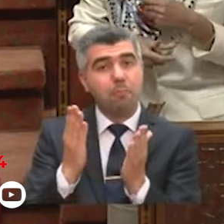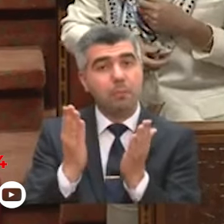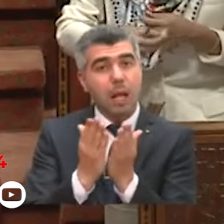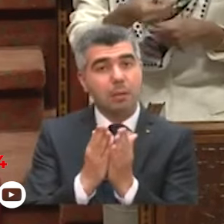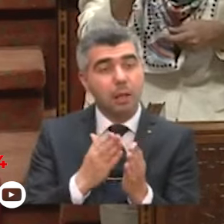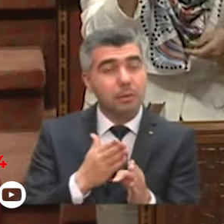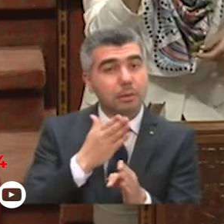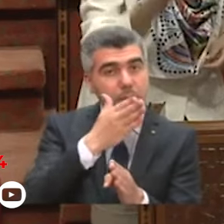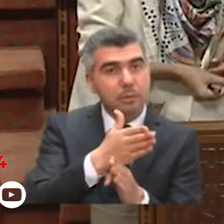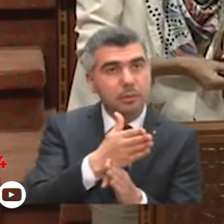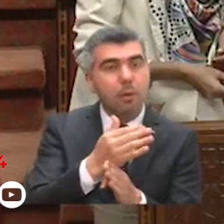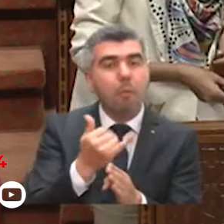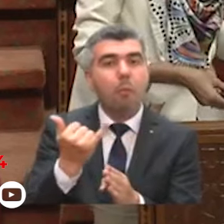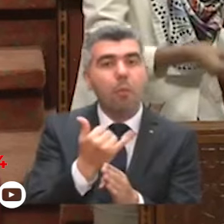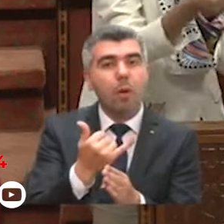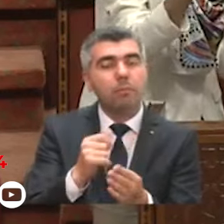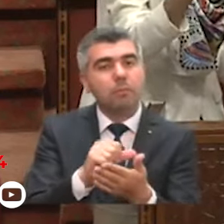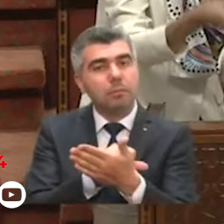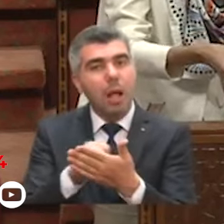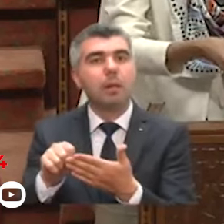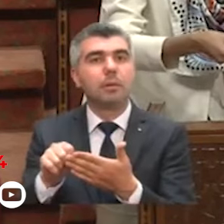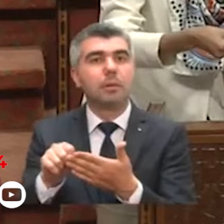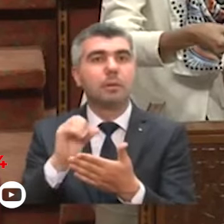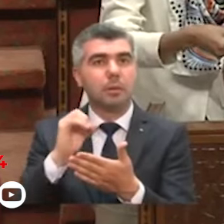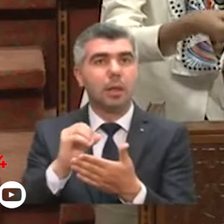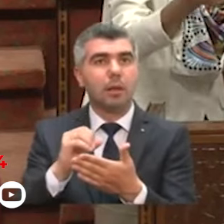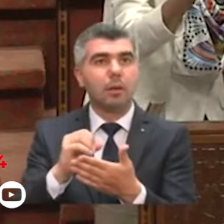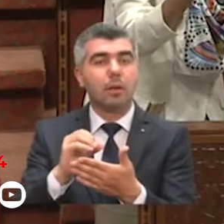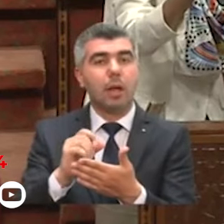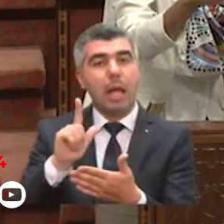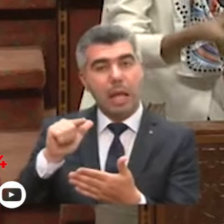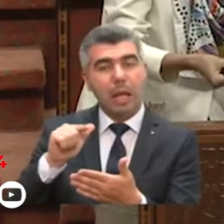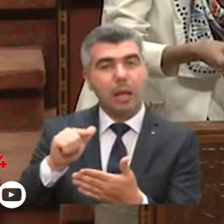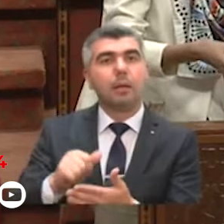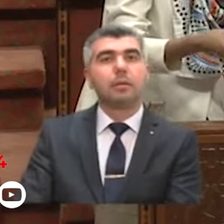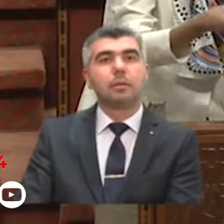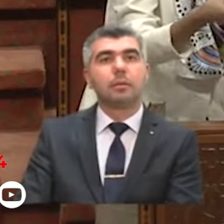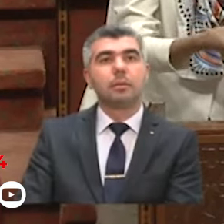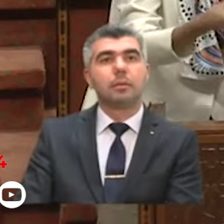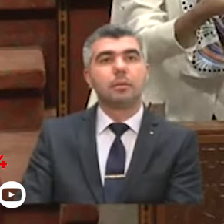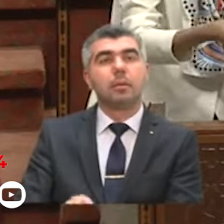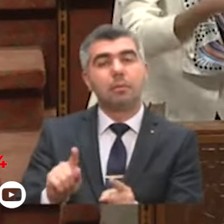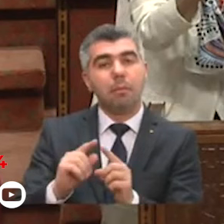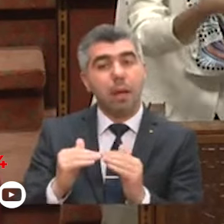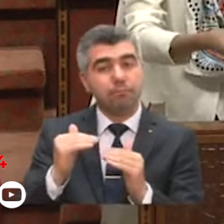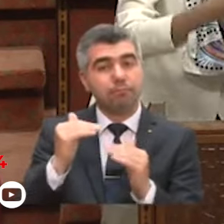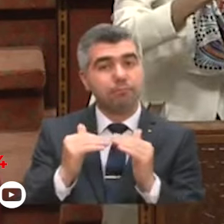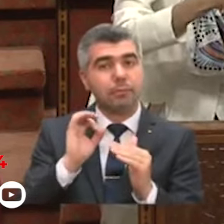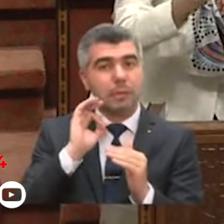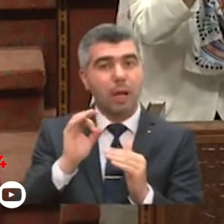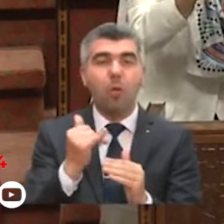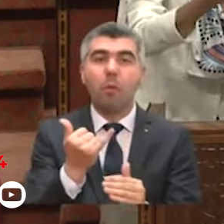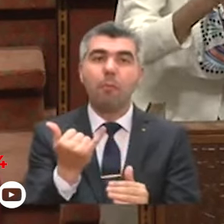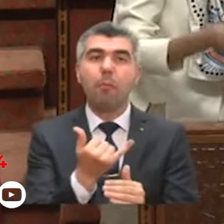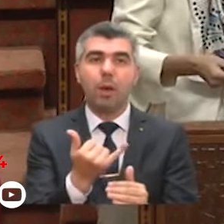تعالج الفقر، لان غتعطيه حتى هو الفرصه باش يكون عنده واحد النيفو اللي مهم، اللي حتى هو يكون